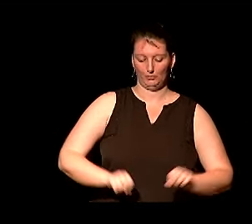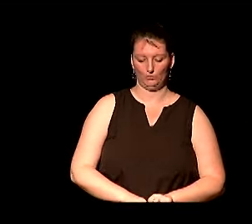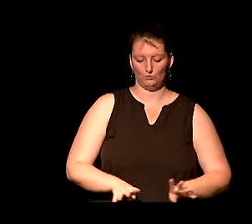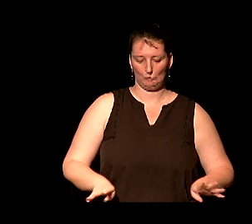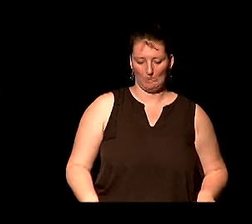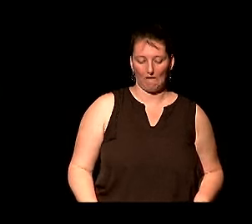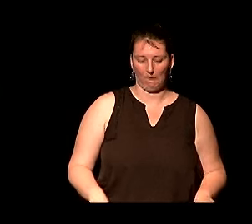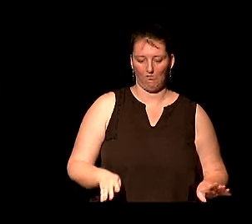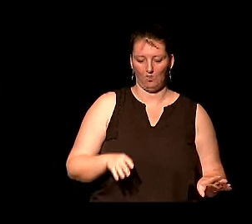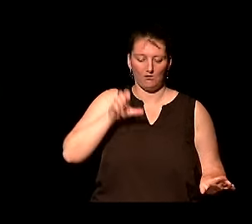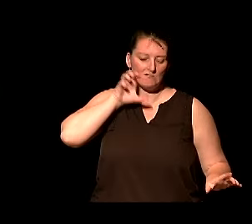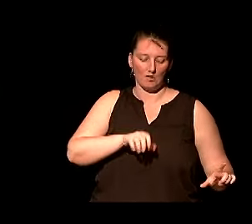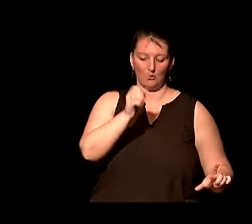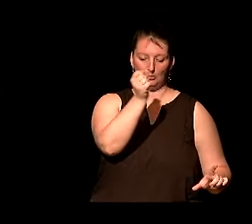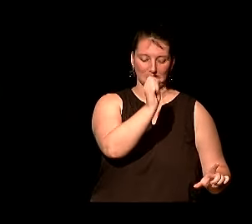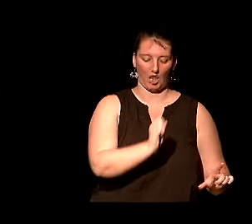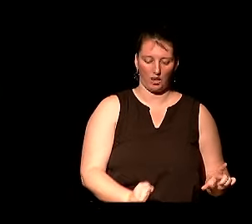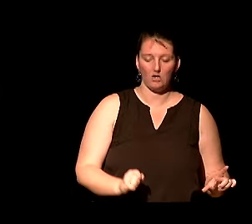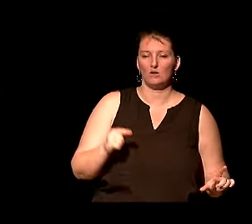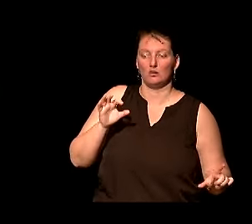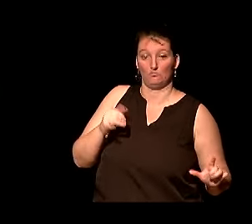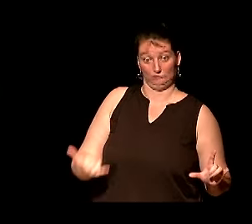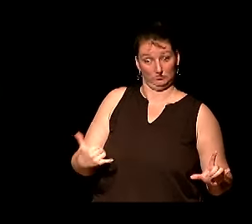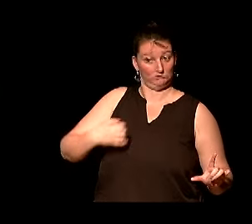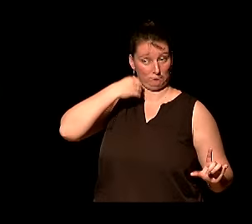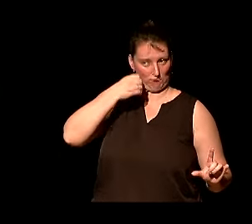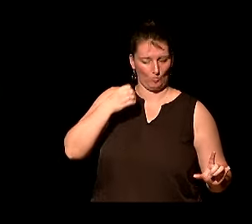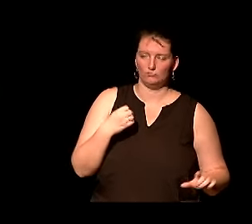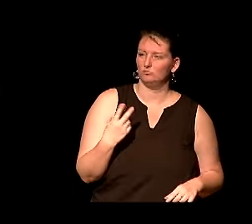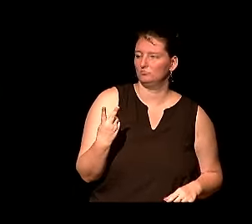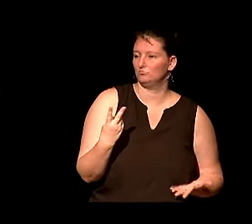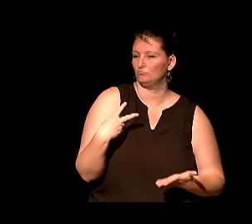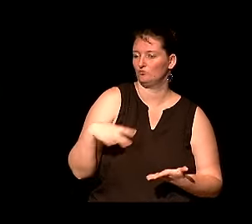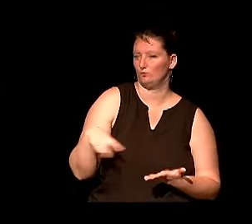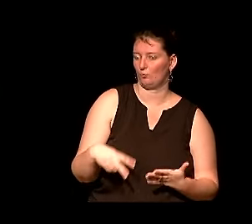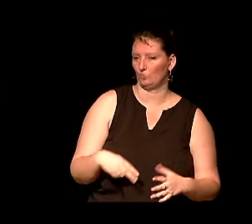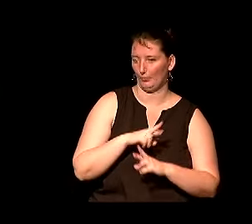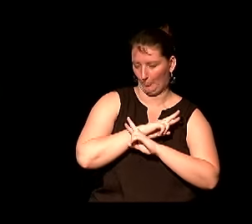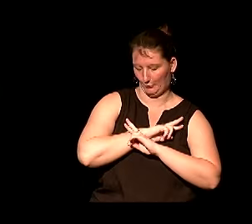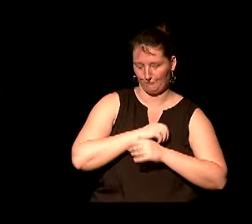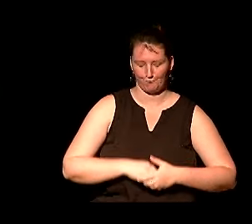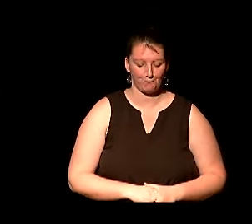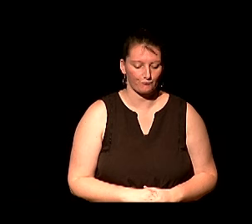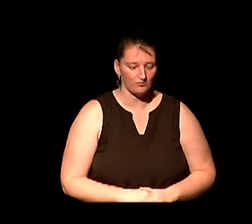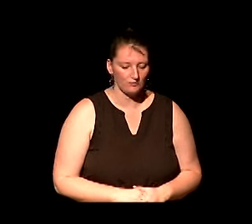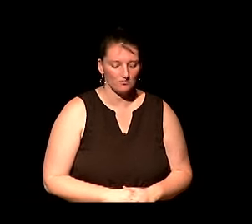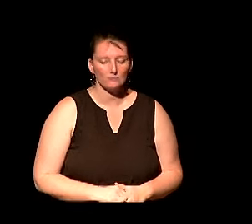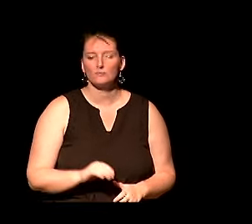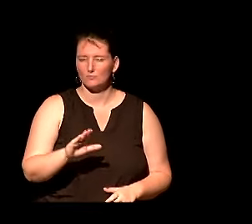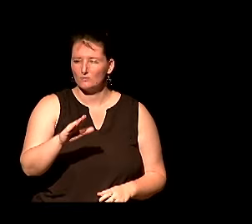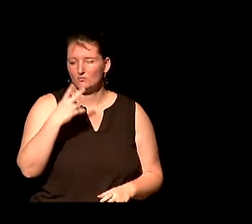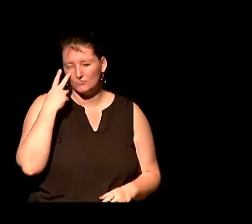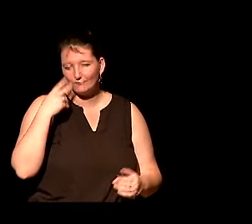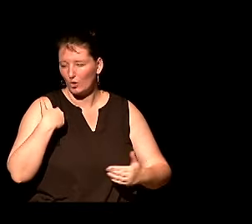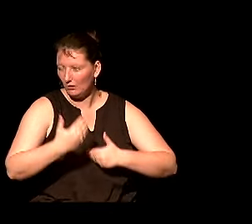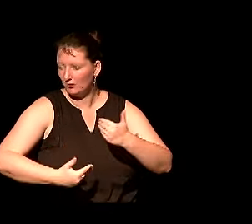un pastel de danseuses au repos. Alors je ne vais pas m'arrêter, mais vous allez voir, en gros, un